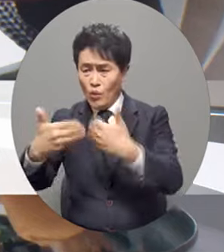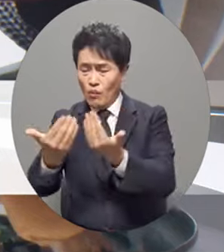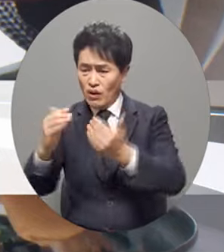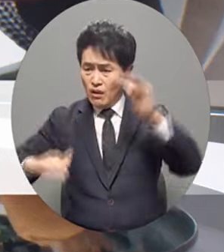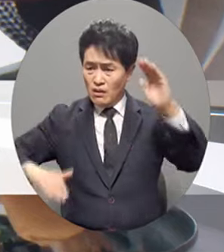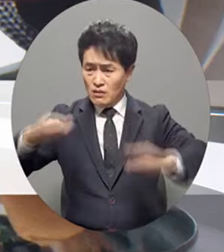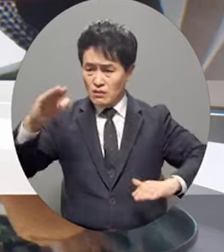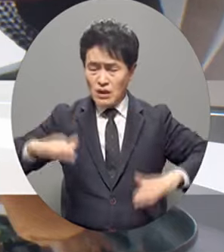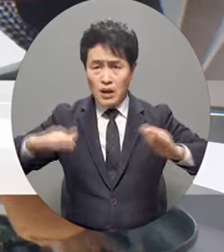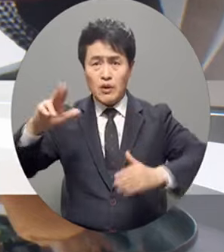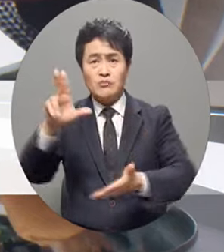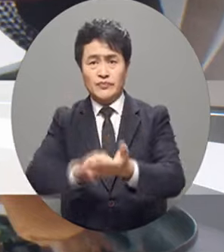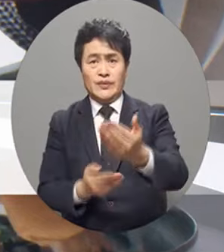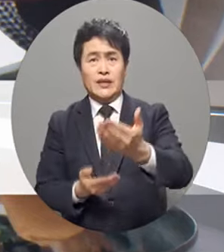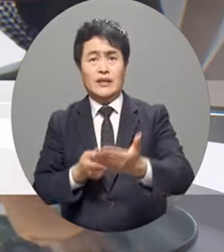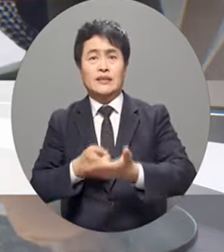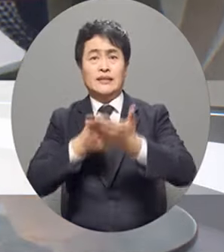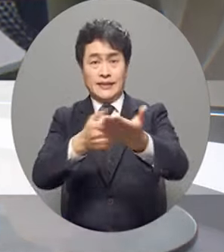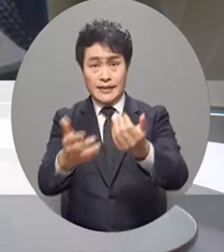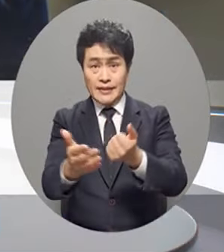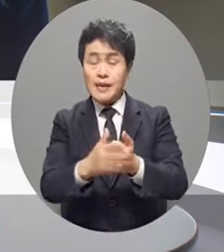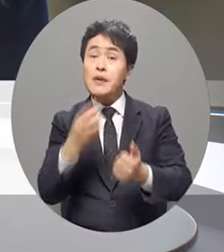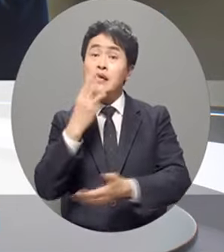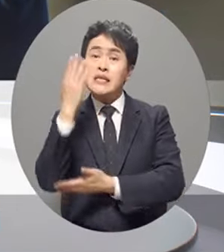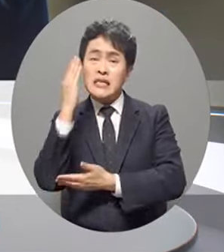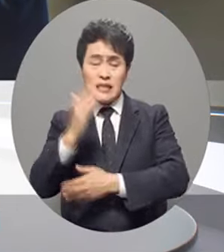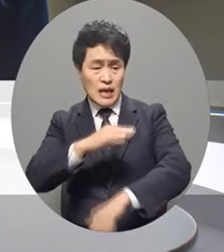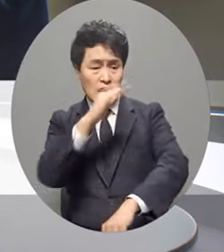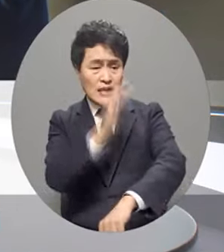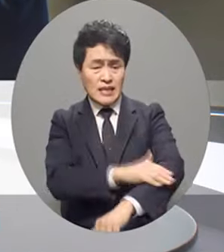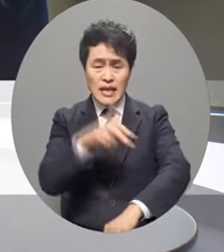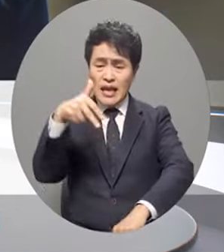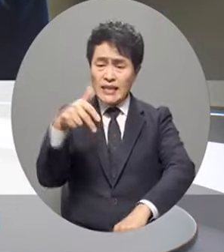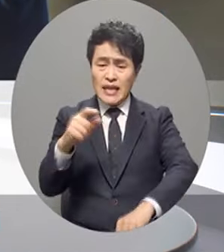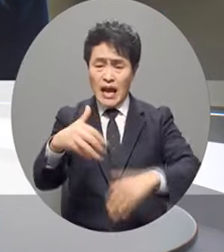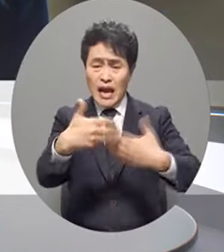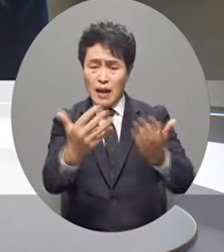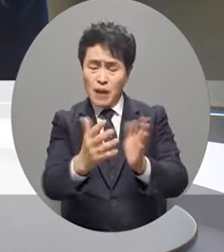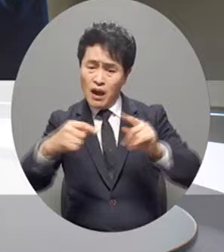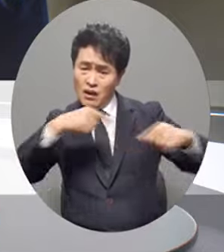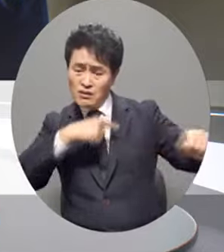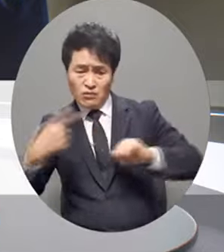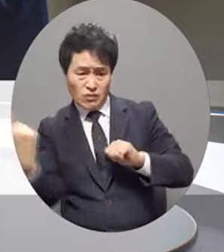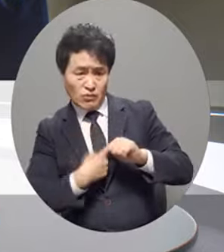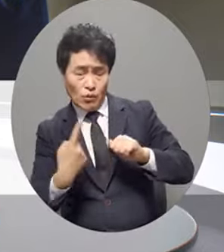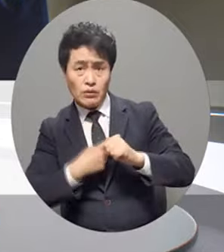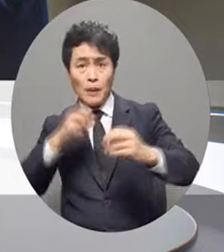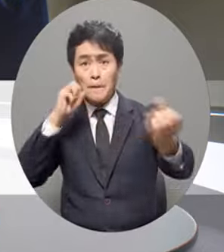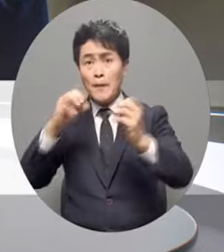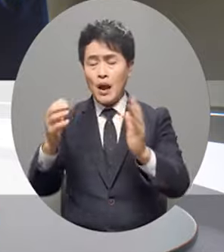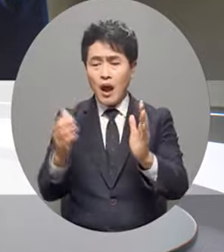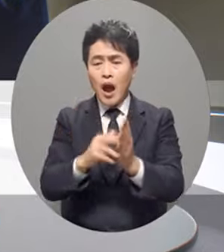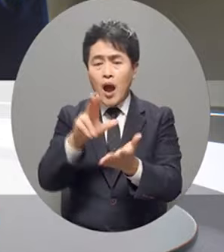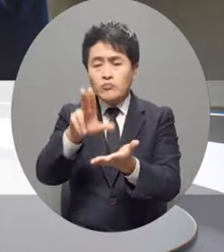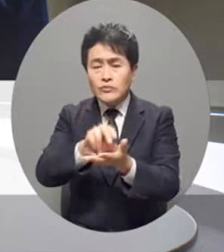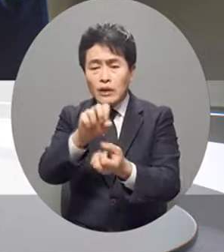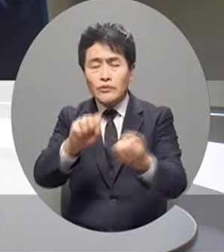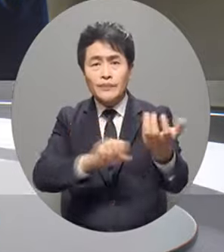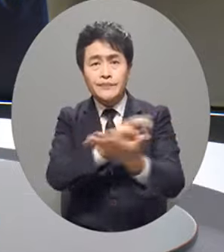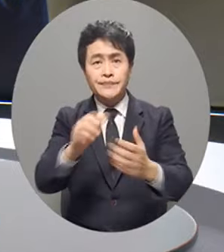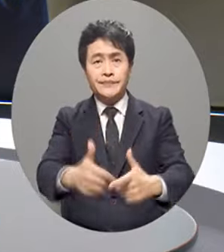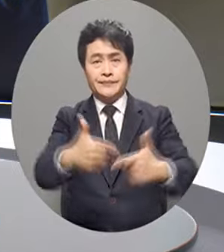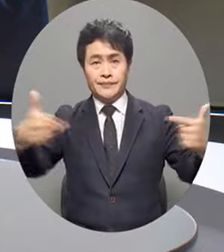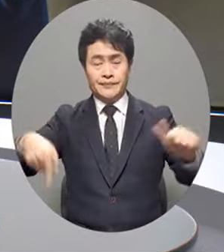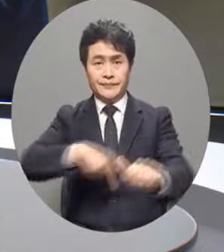차별을 일으킨다는 건데요. 이에 서울시도 좌파단체가 정치적 공격을 하고 있다고 맞대응하면서 논란이 커지고 있습니다.